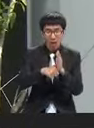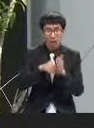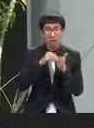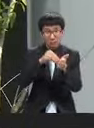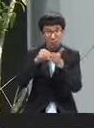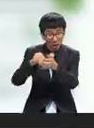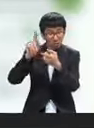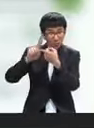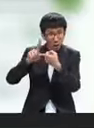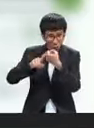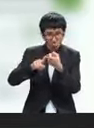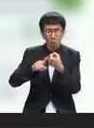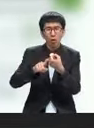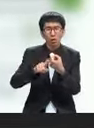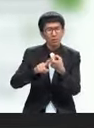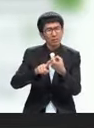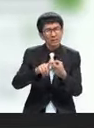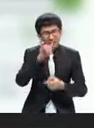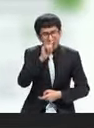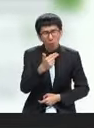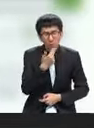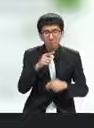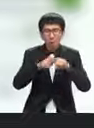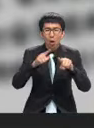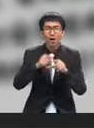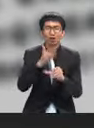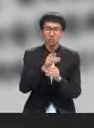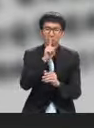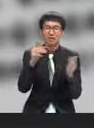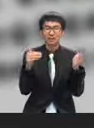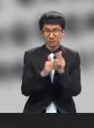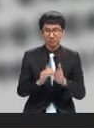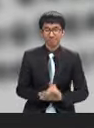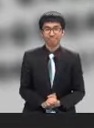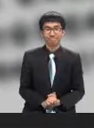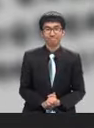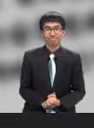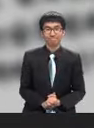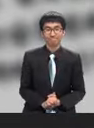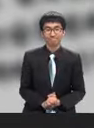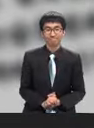선행학습을 유발하는지 여부를 평가하고 있다고 밝혔습니다. EBS 뉴스 이수민입니다.